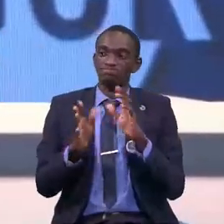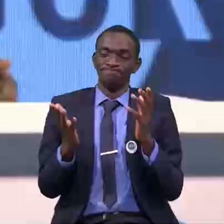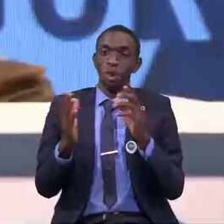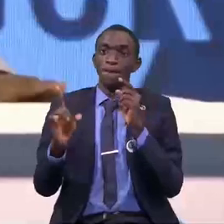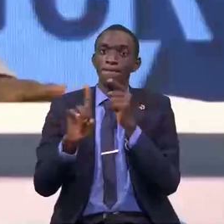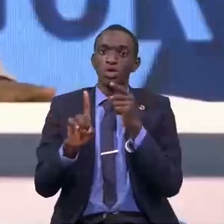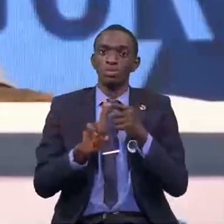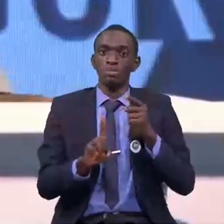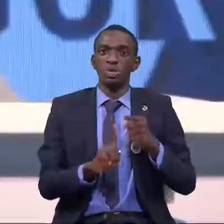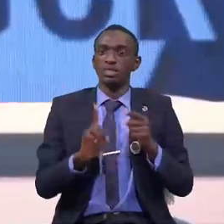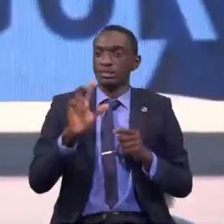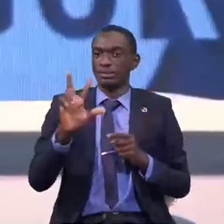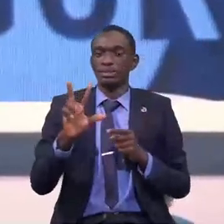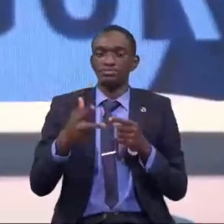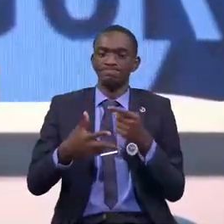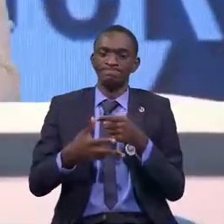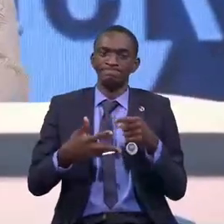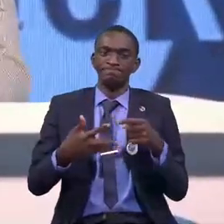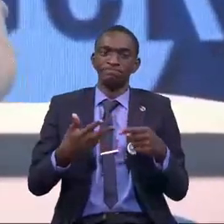Nous allons voir 3 points dans le message.